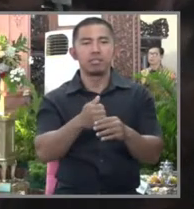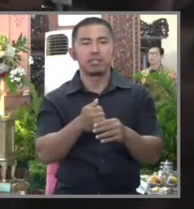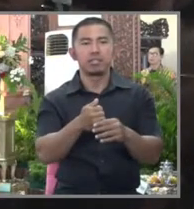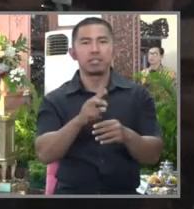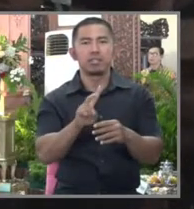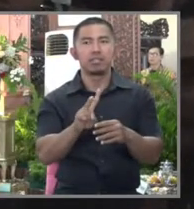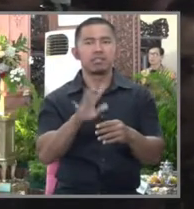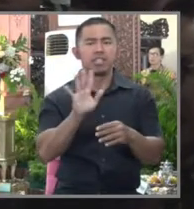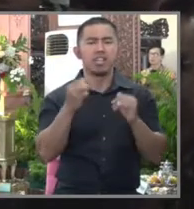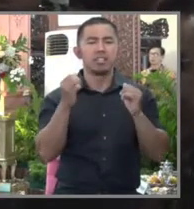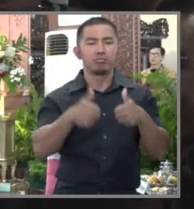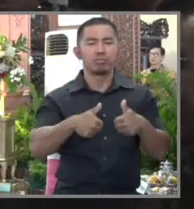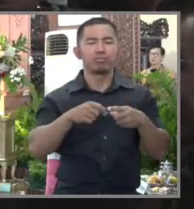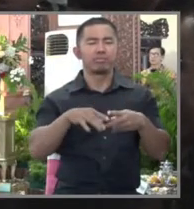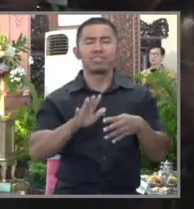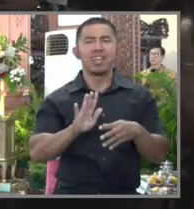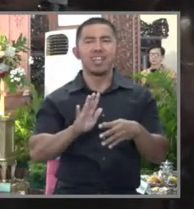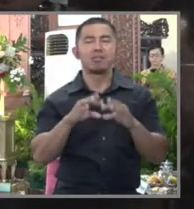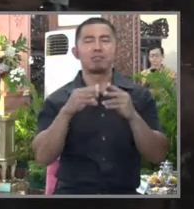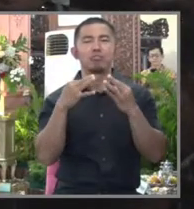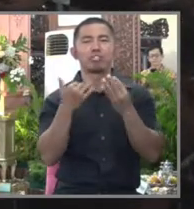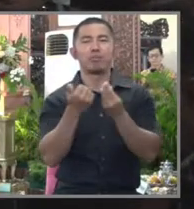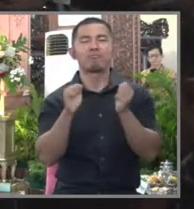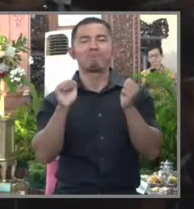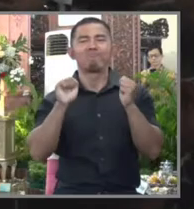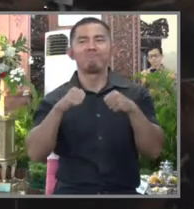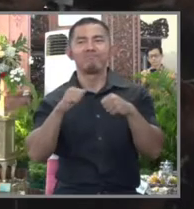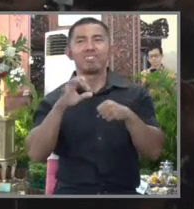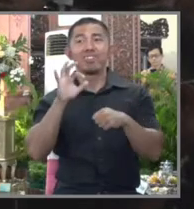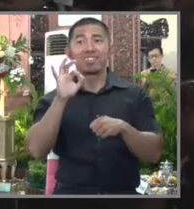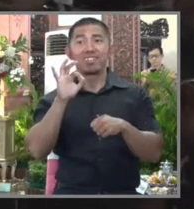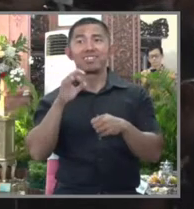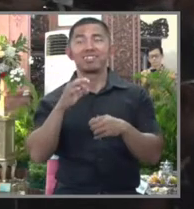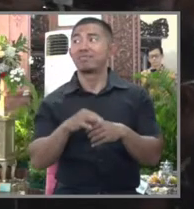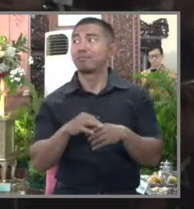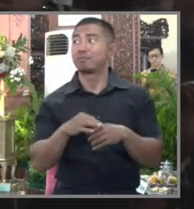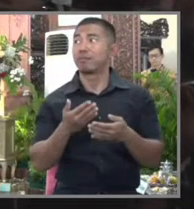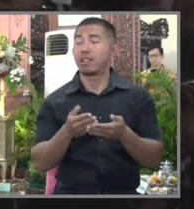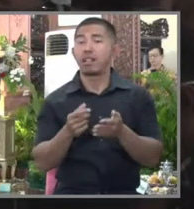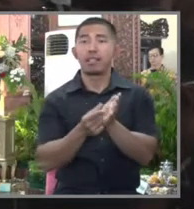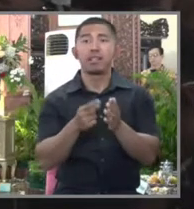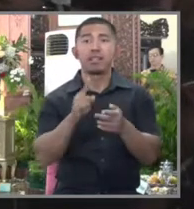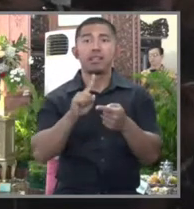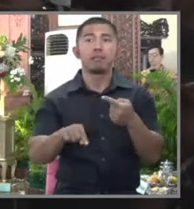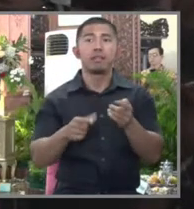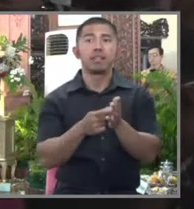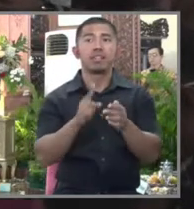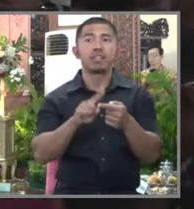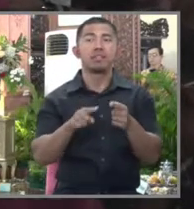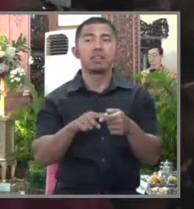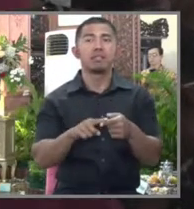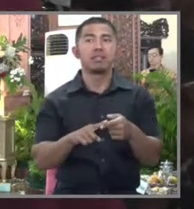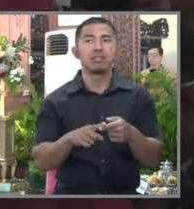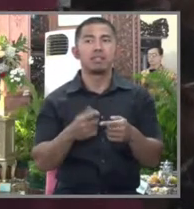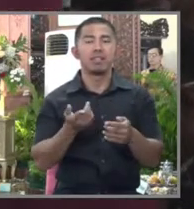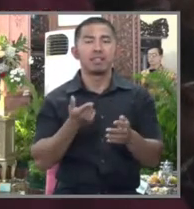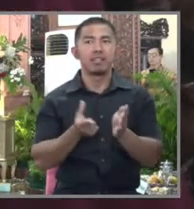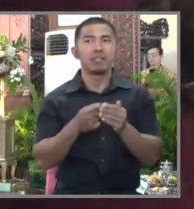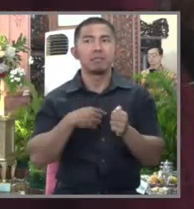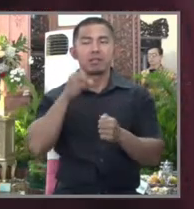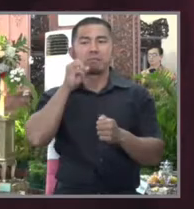ojo sweet. Musyawarah mufakat. Oke, bro? Siap, Pak. Temenmu tadi pengen menyampaikan apa katanya? Menyampaikan